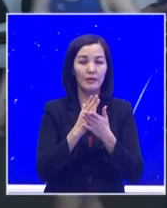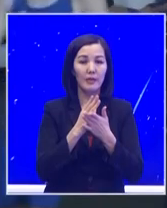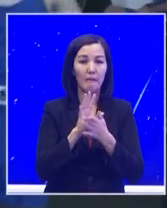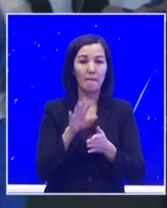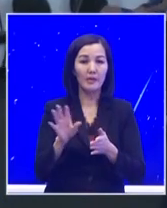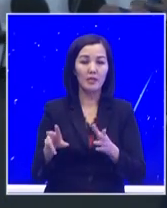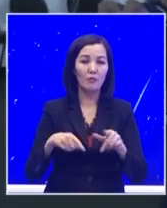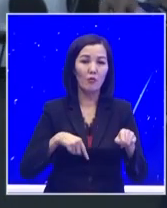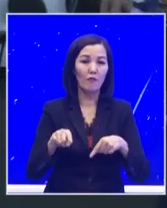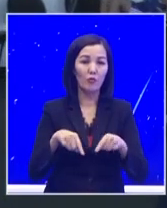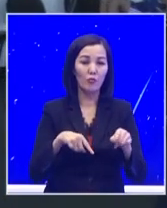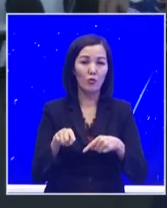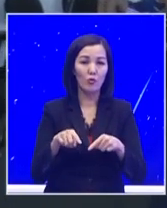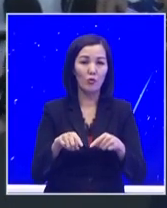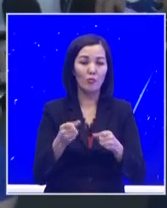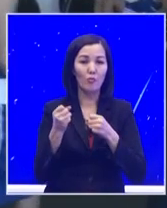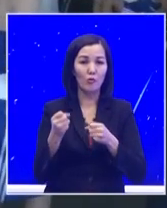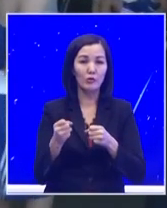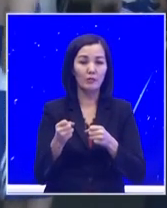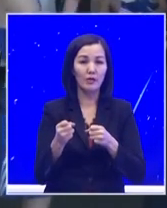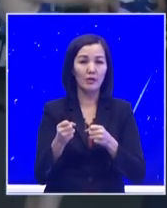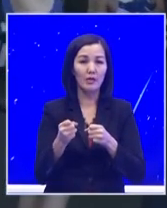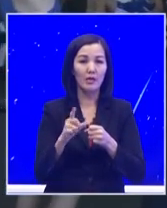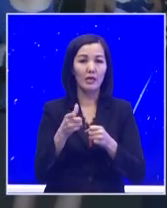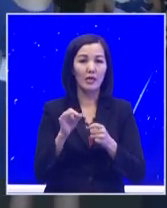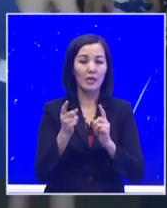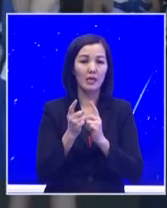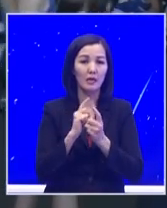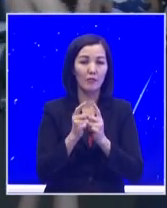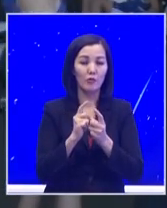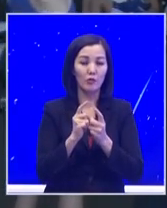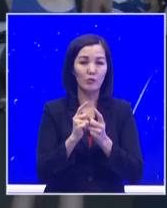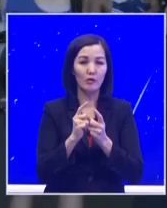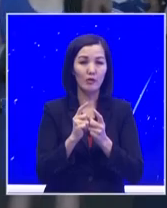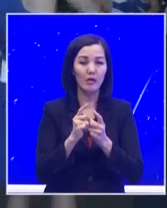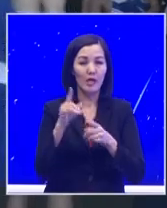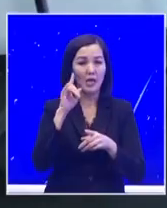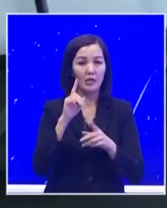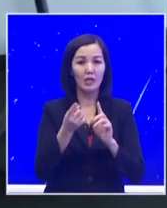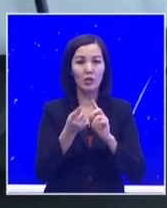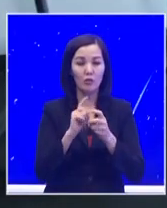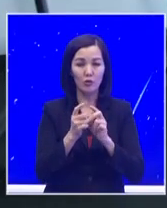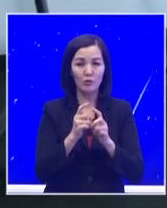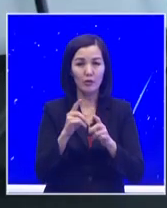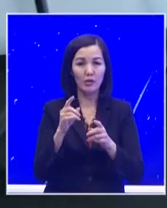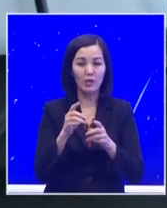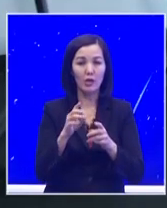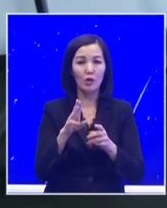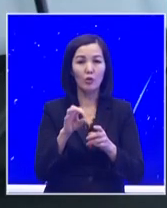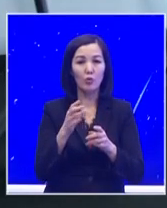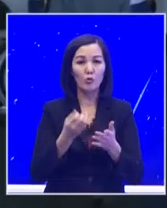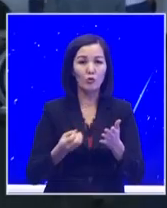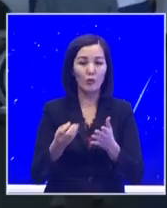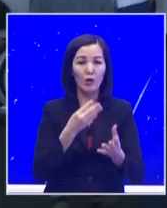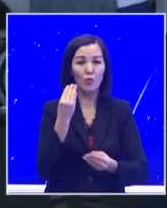баскетбол бар, футбол бар, және де бокс бар. Грек-рим күресі бар, дзюдо күресі бар, қазақша күресі бар, тоғызқұмалақ бар. Тек қана жасөспірім